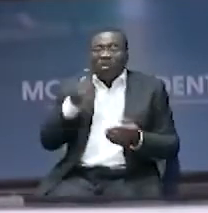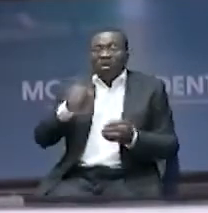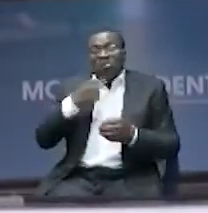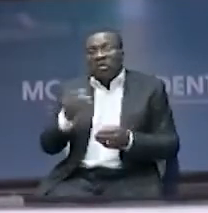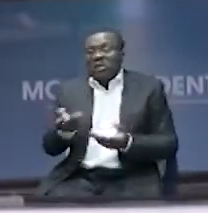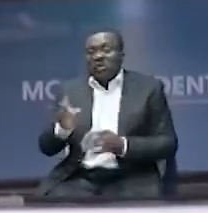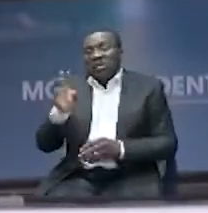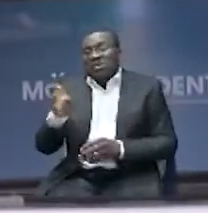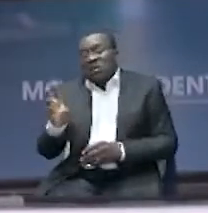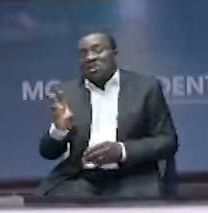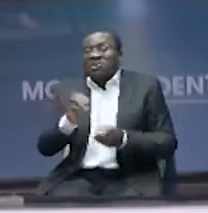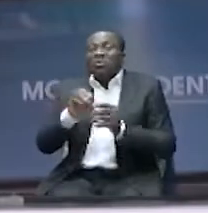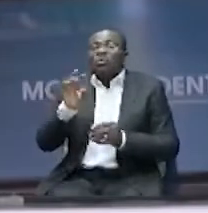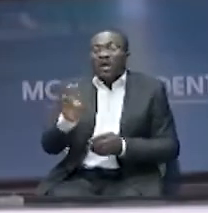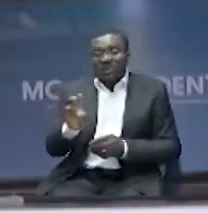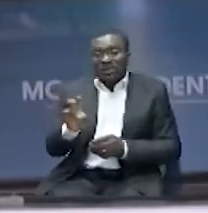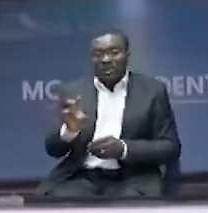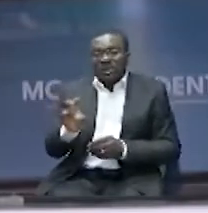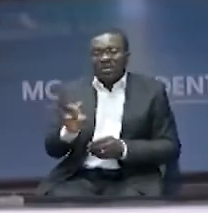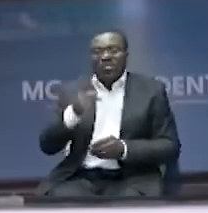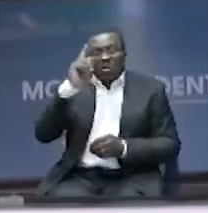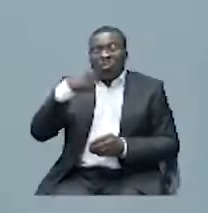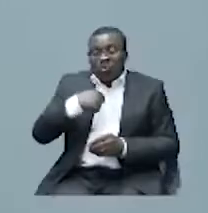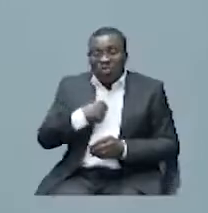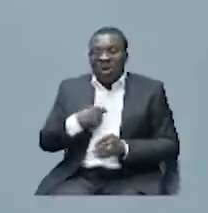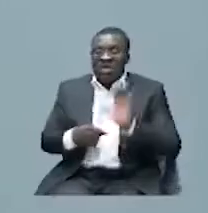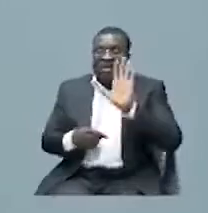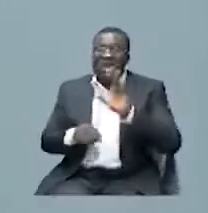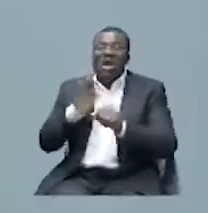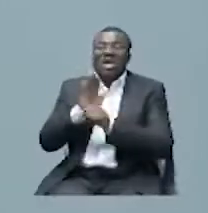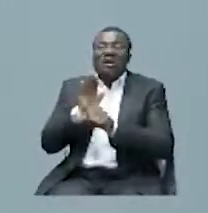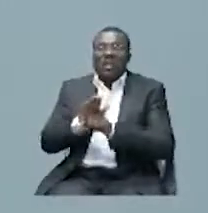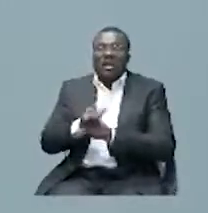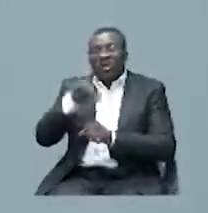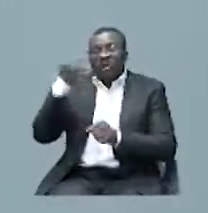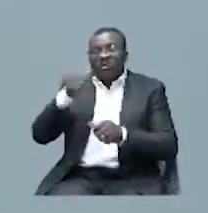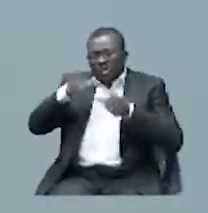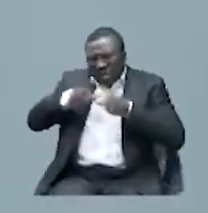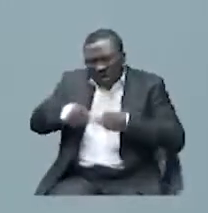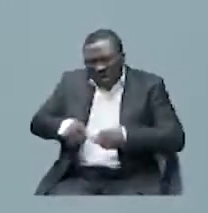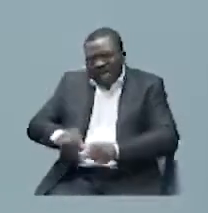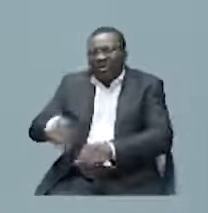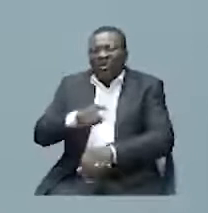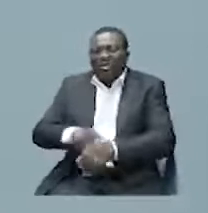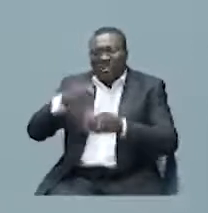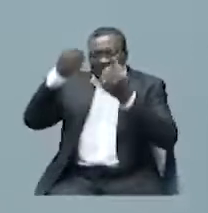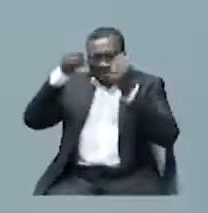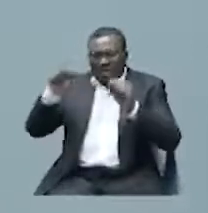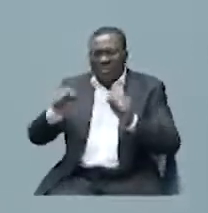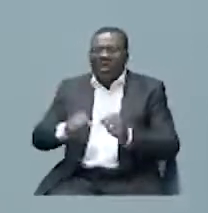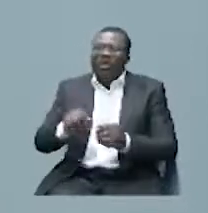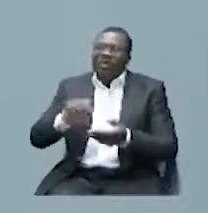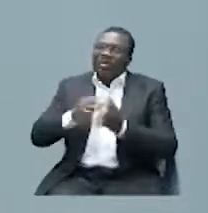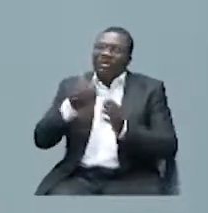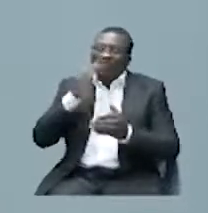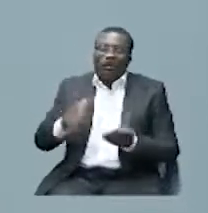ans, à 7 ans. Pour moi, les 5 ans, c'est suffisant parce que plus on dure au pouvoir, plus on est mauvais. En général, quand un